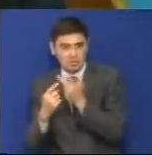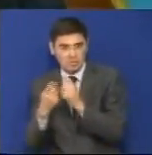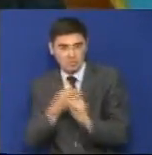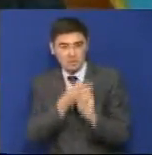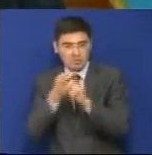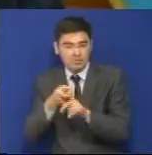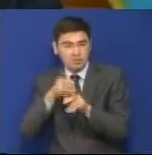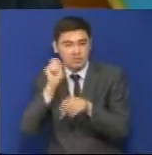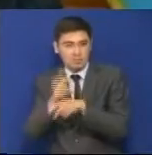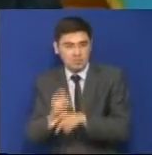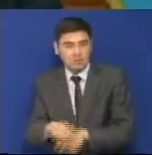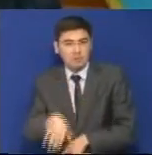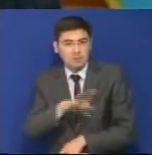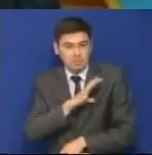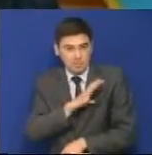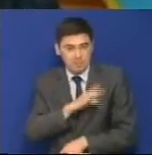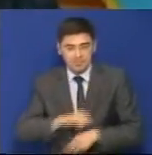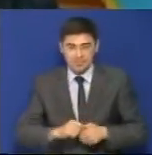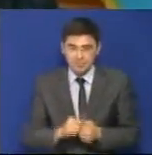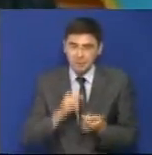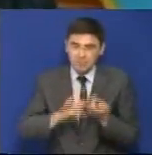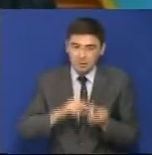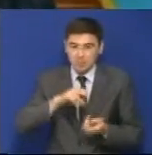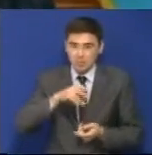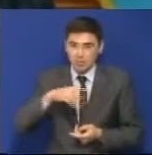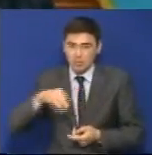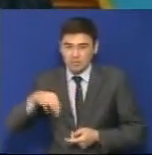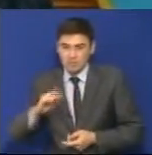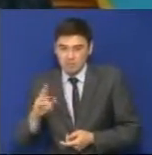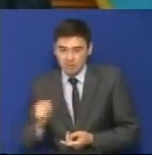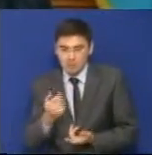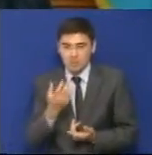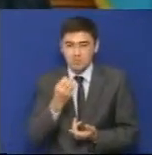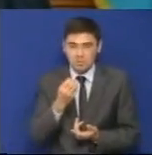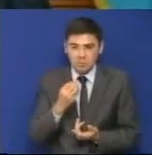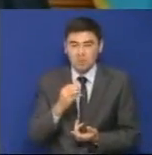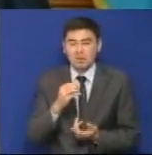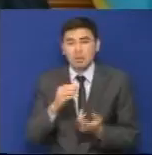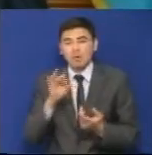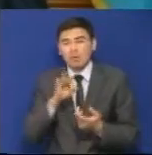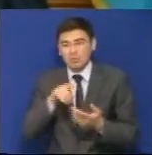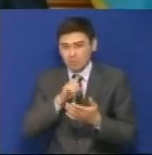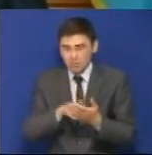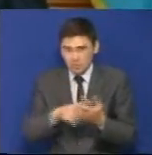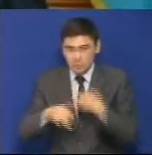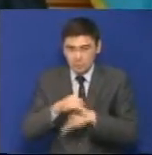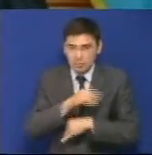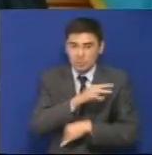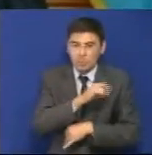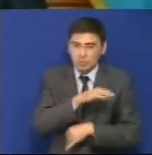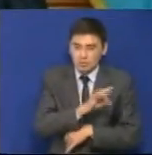Ерлан Саировпен кездесуде қоғамдық саяси және әлеуметтік рухани жағдай жайлы әңгіме өрбісе Мұхтар Тайжаным